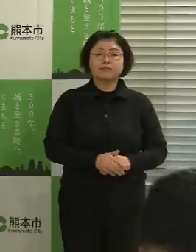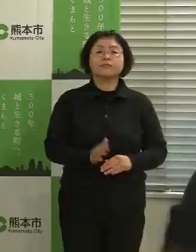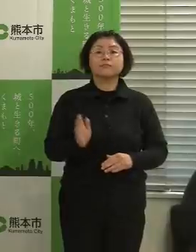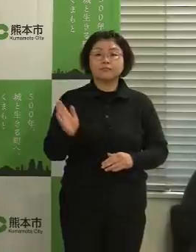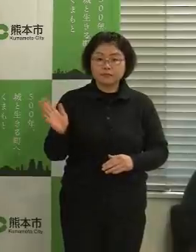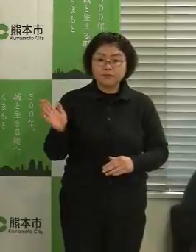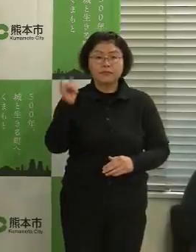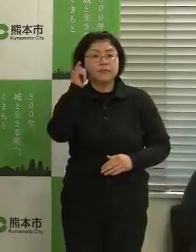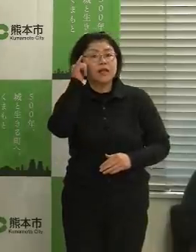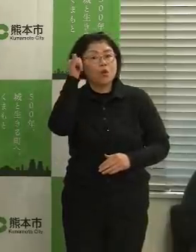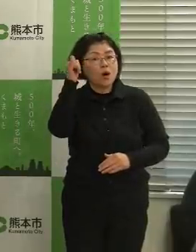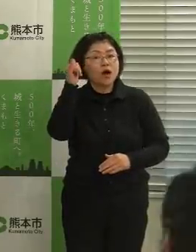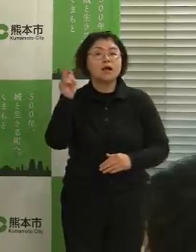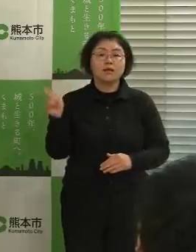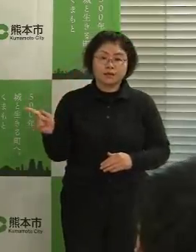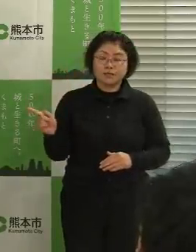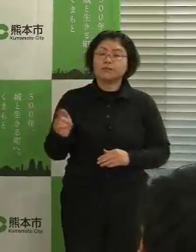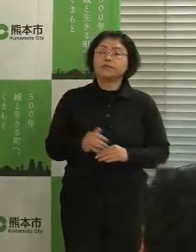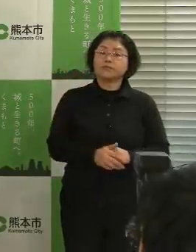電話で、